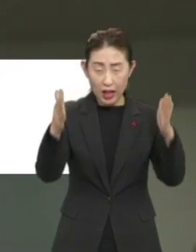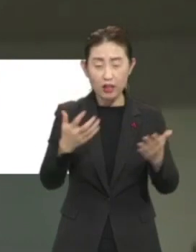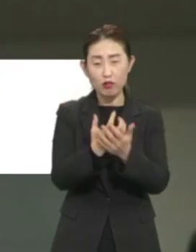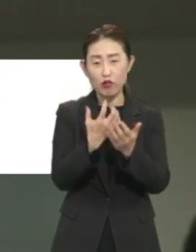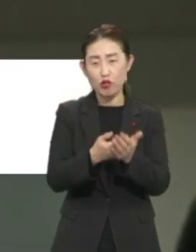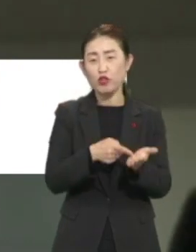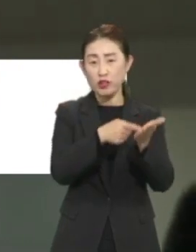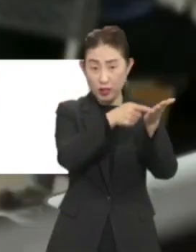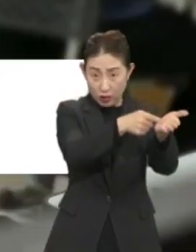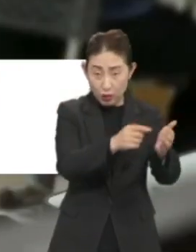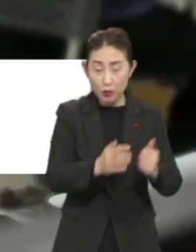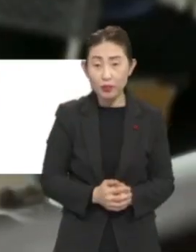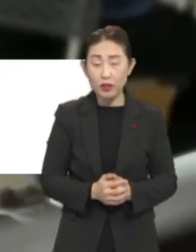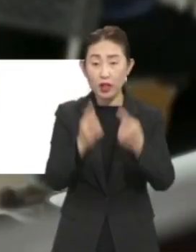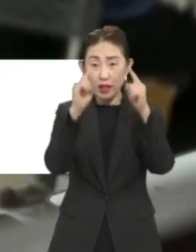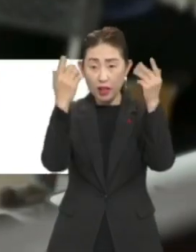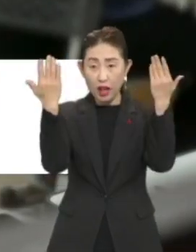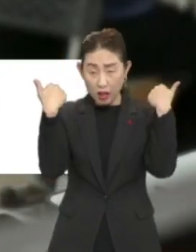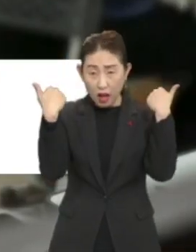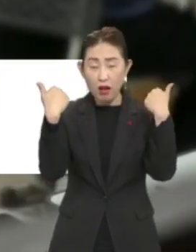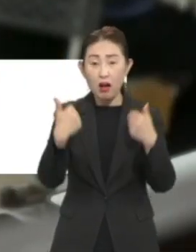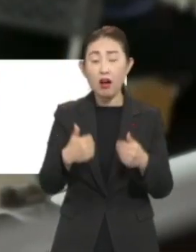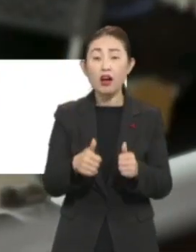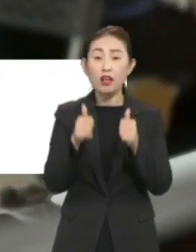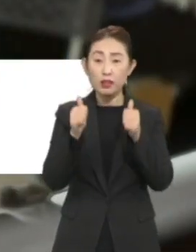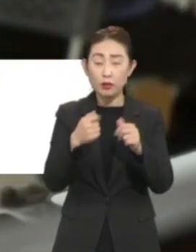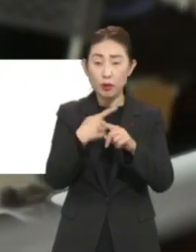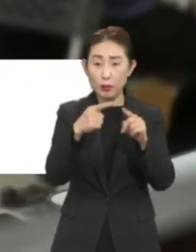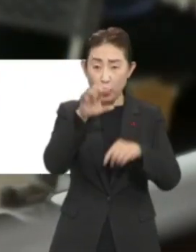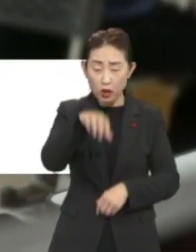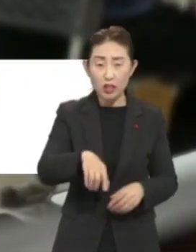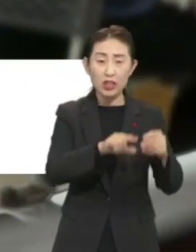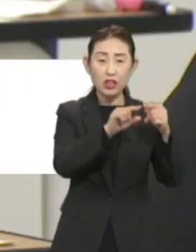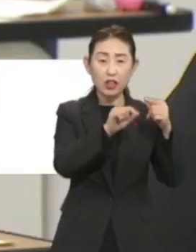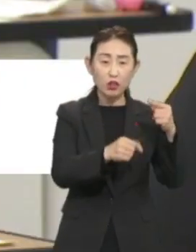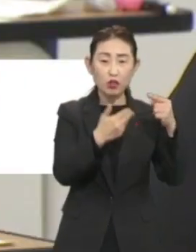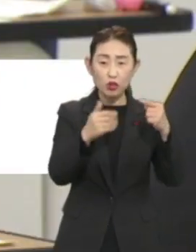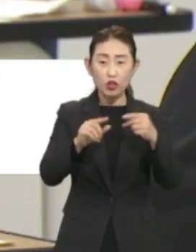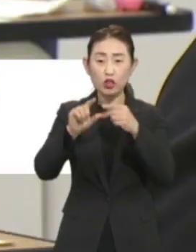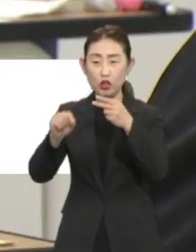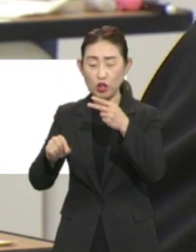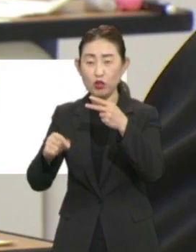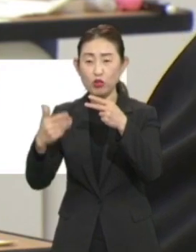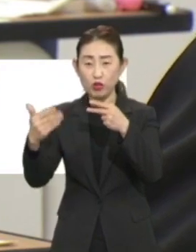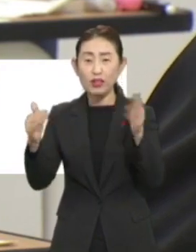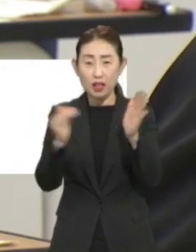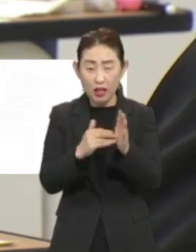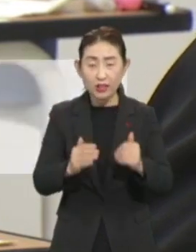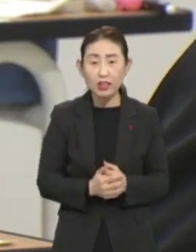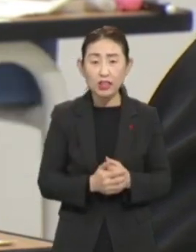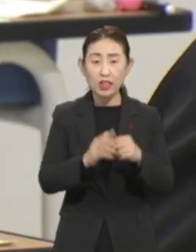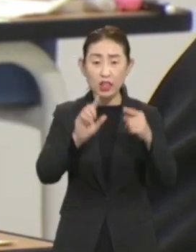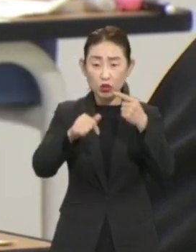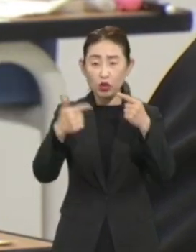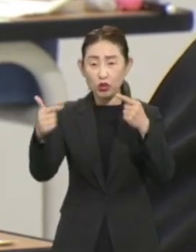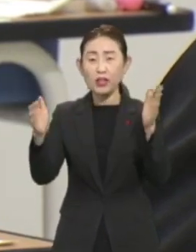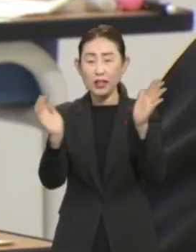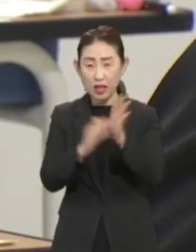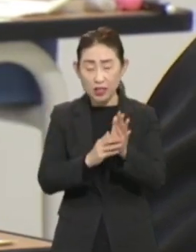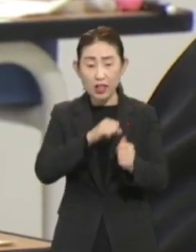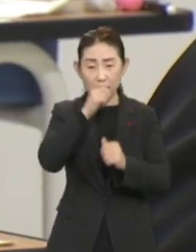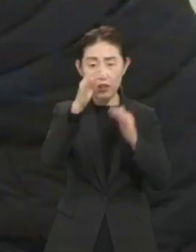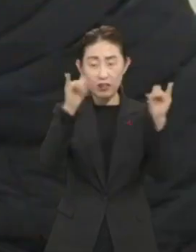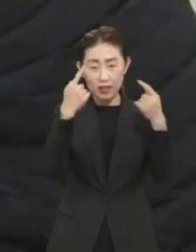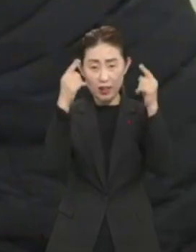원서를 접수해야 하며 정시 모집 전형 기간은 1월 9일에서 2월 1일까지로 각 대학은 2월 6일까지 정시 모집